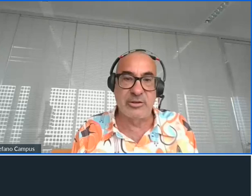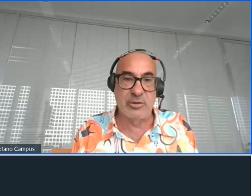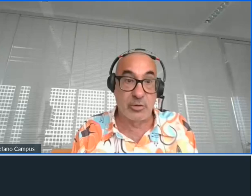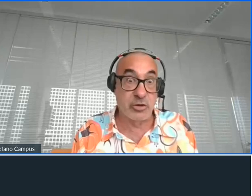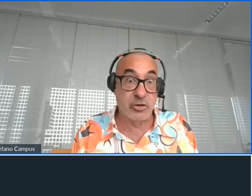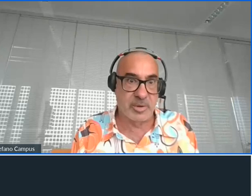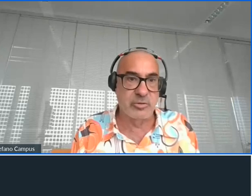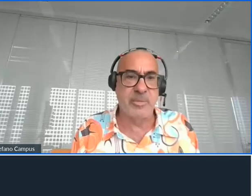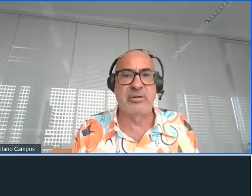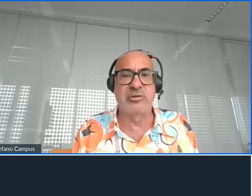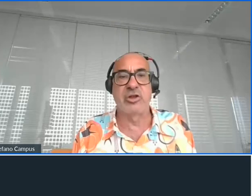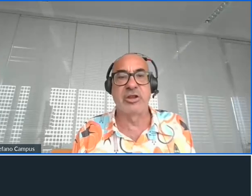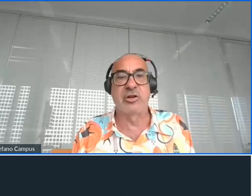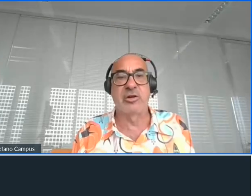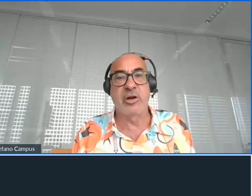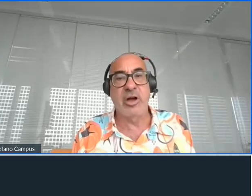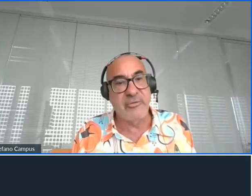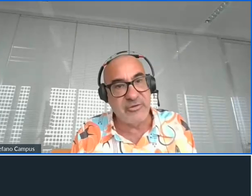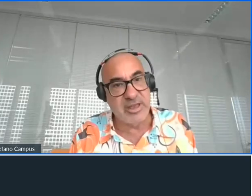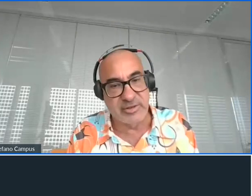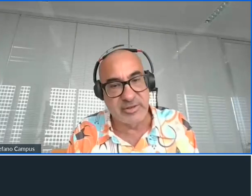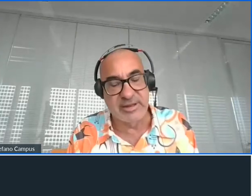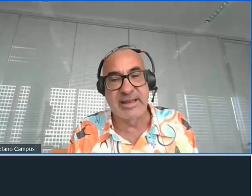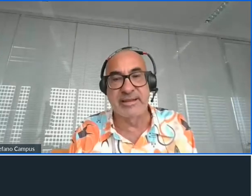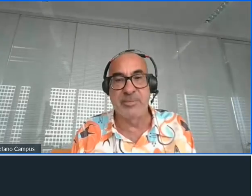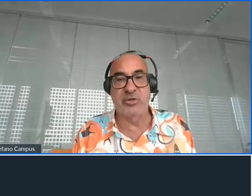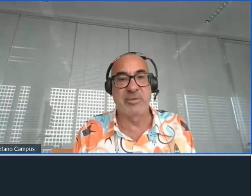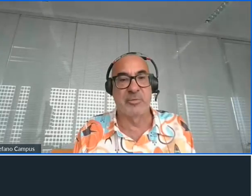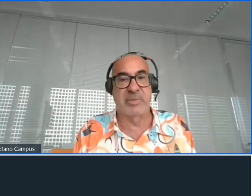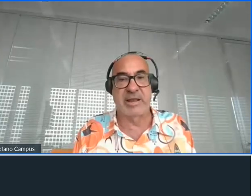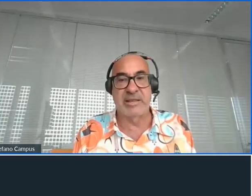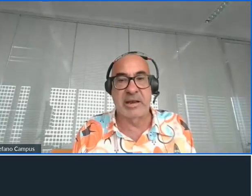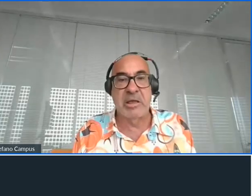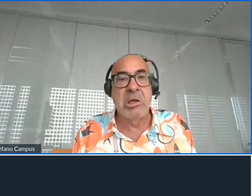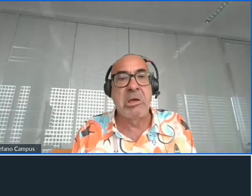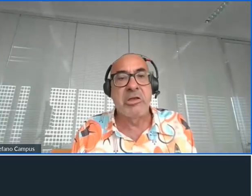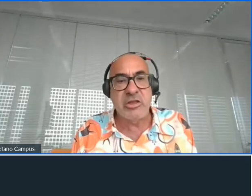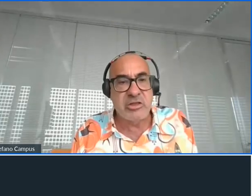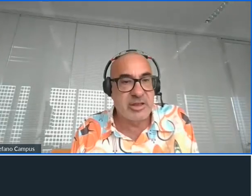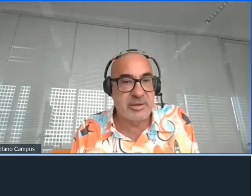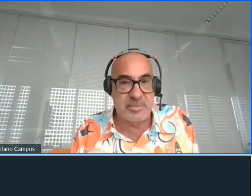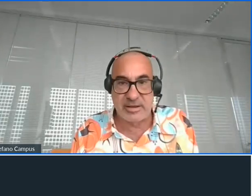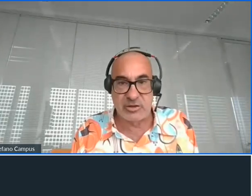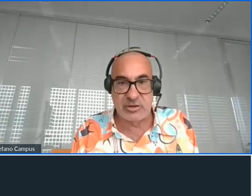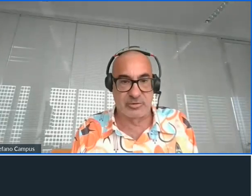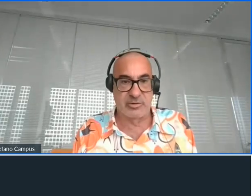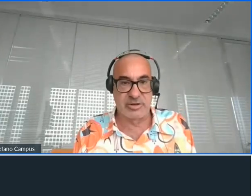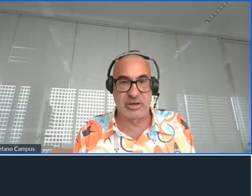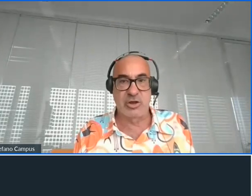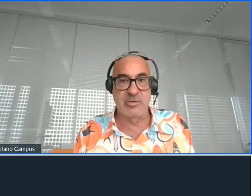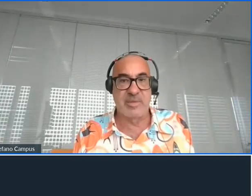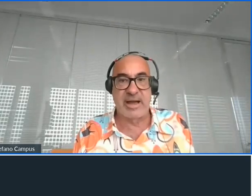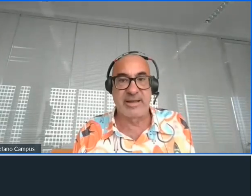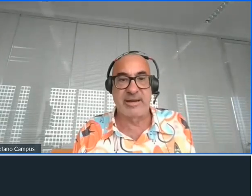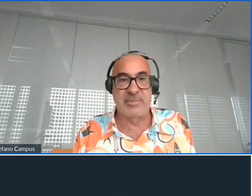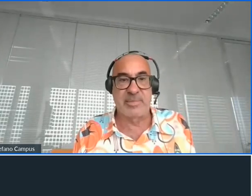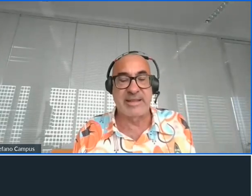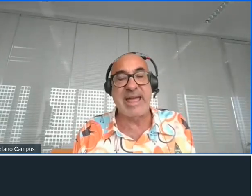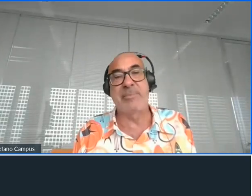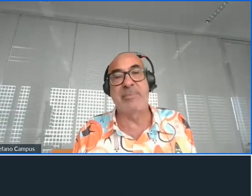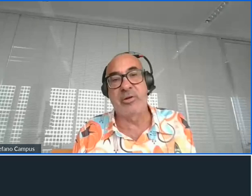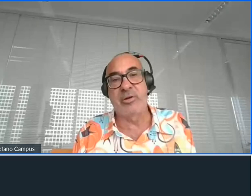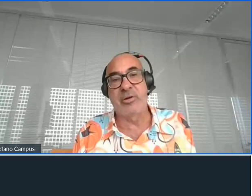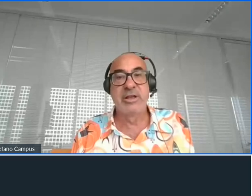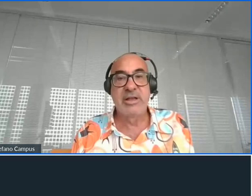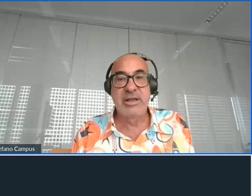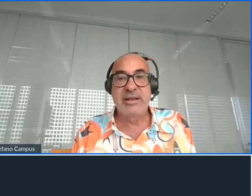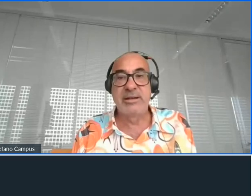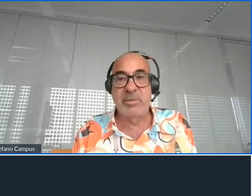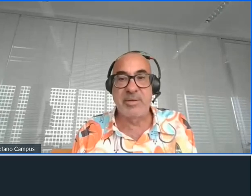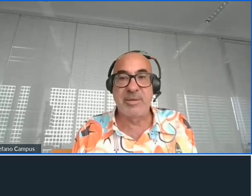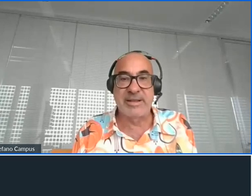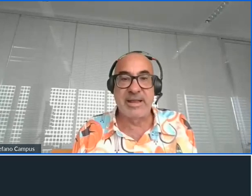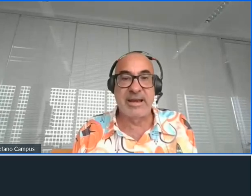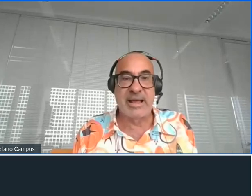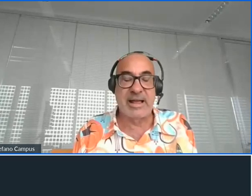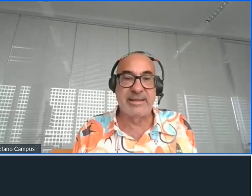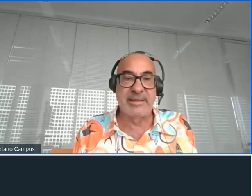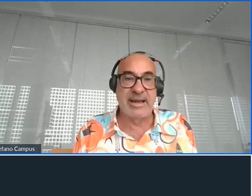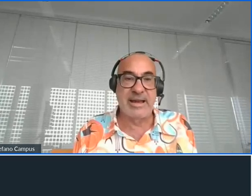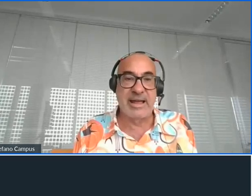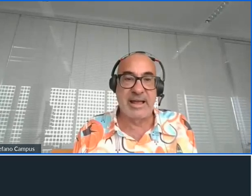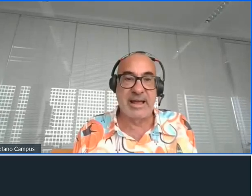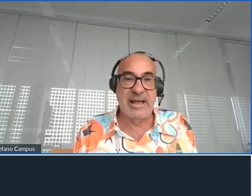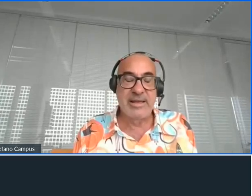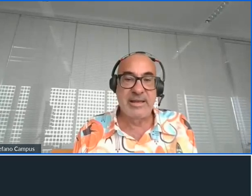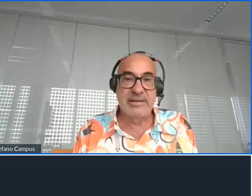di navigatori, soprattutto per auto, ci dicono: ah, fighi i vostri dati, li possiamo prendere? Sì, prendi, sono in CC byte, li prendi. Però il problema